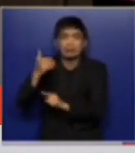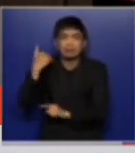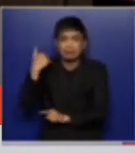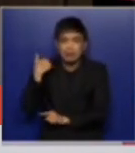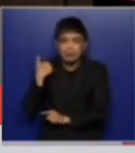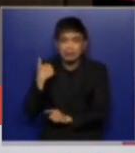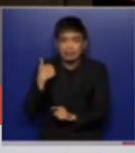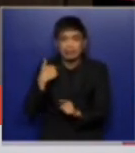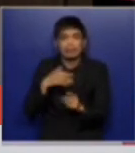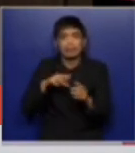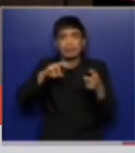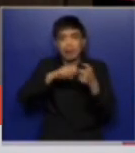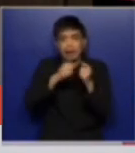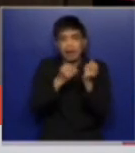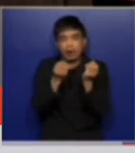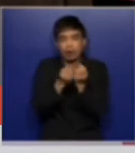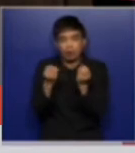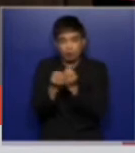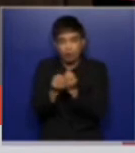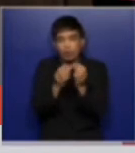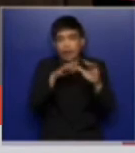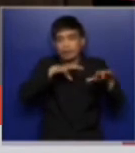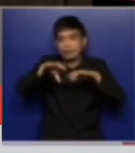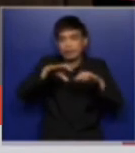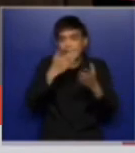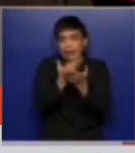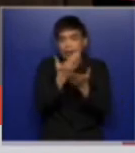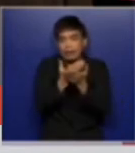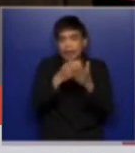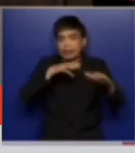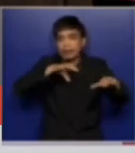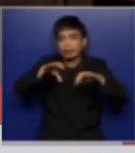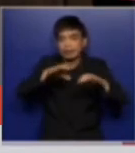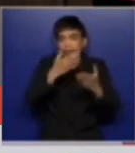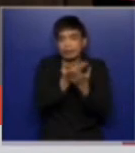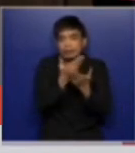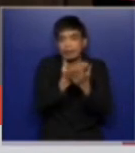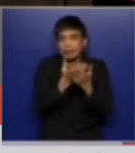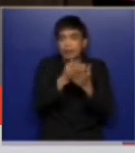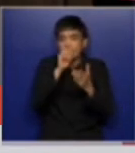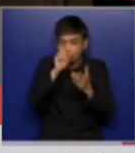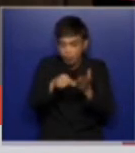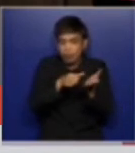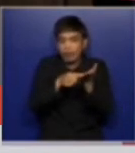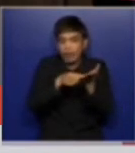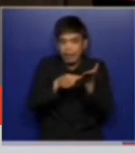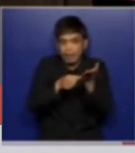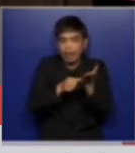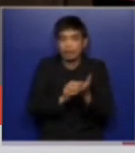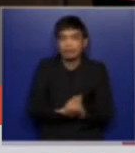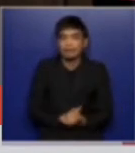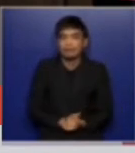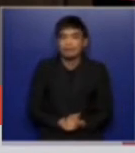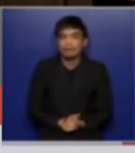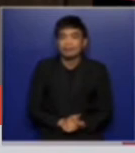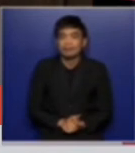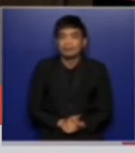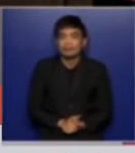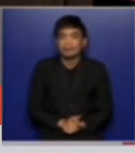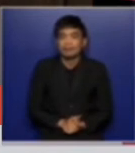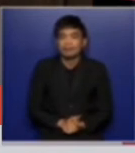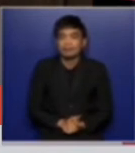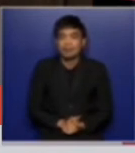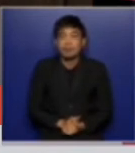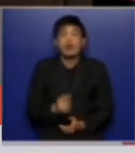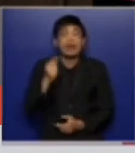องในการจัดทำงบประมาณซึ่งจะต้องไปดำเนินการปรับปรุงแก้ไขต่อไปท่านประธานที่เคารพครับมีการคาด